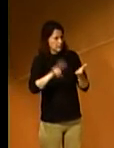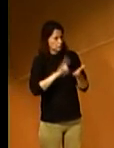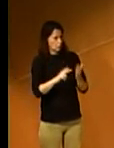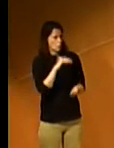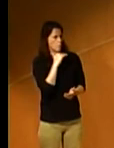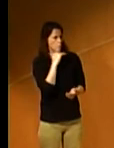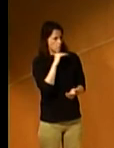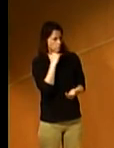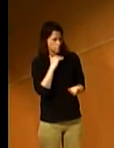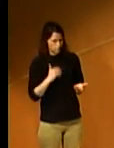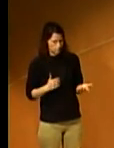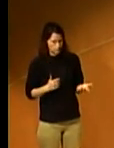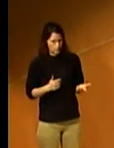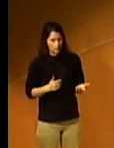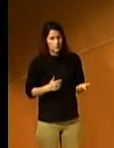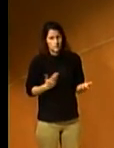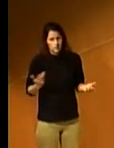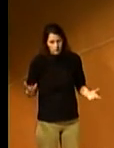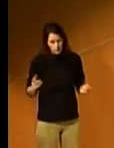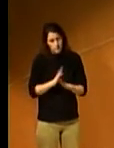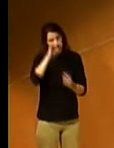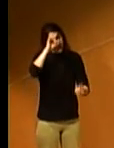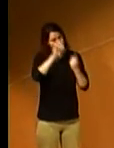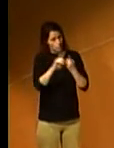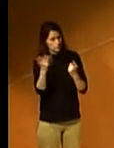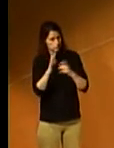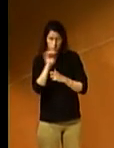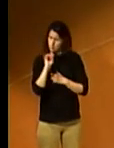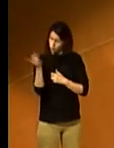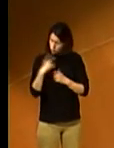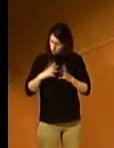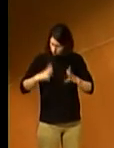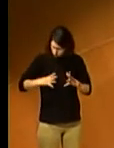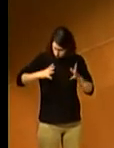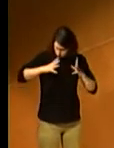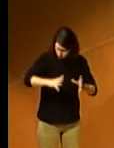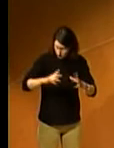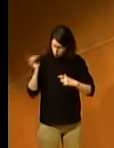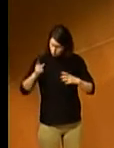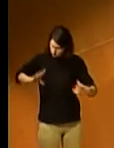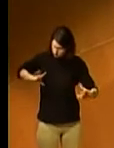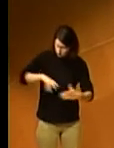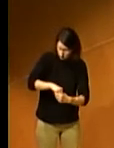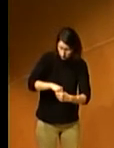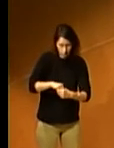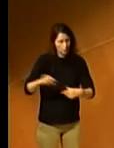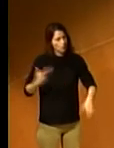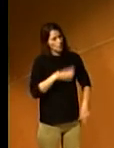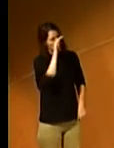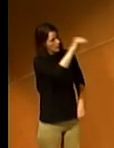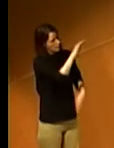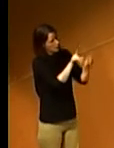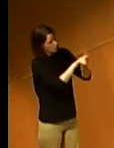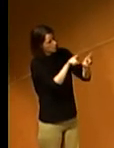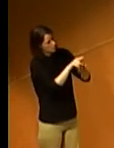voulait un petit peu que tout le monde s'implique. On a fait participer aussi une classe